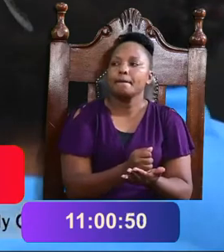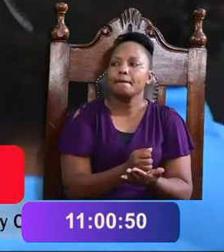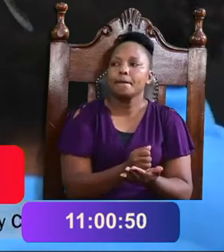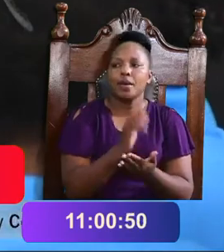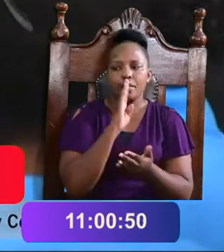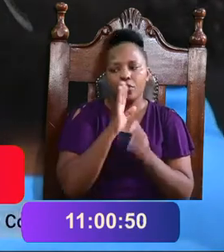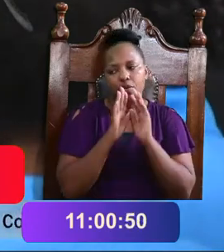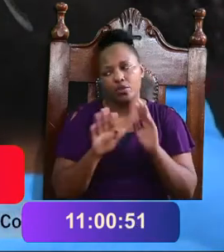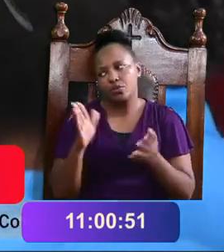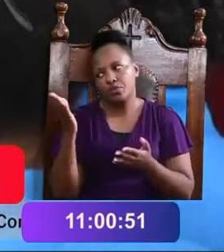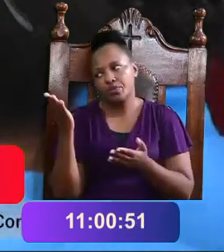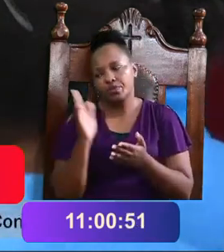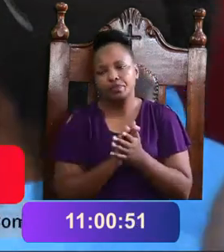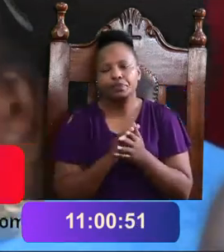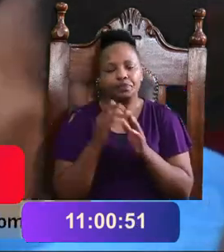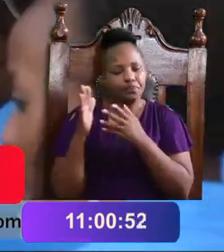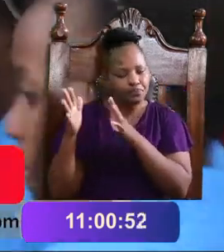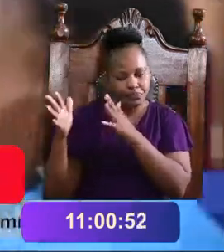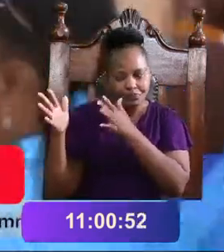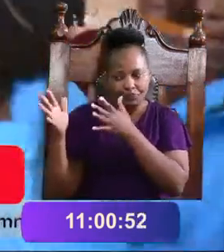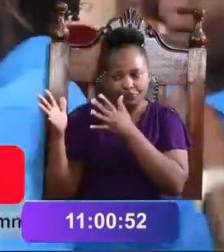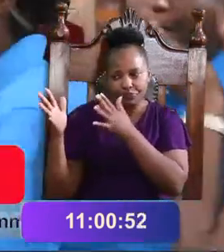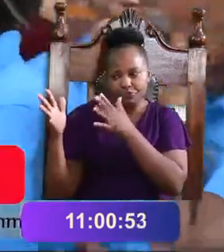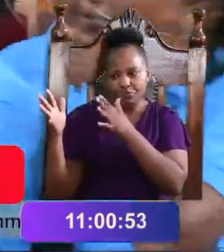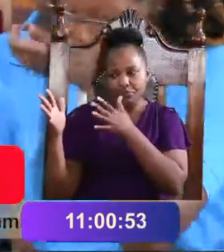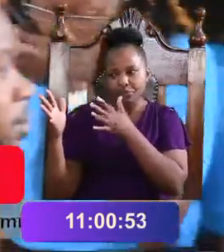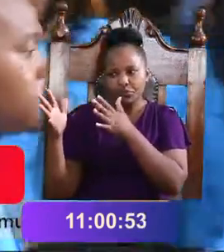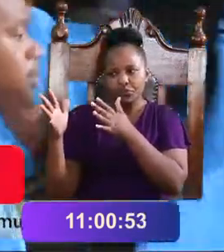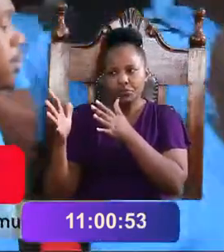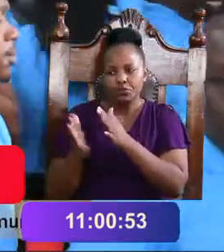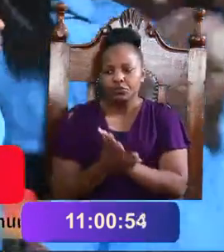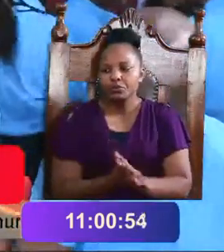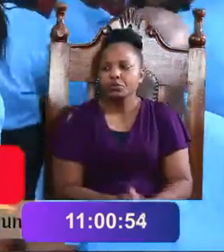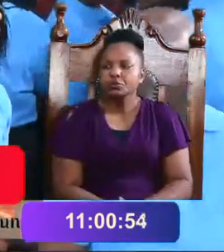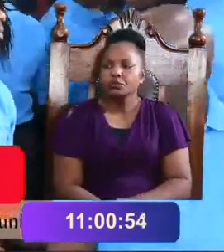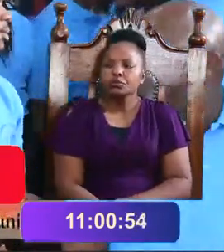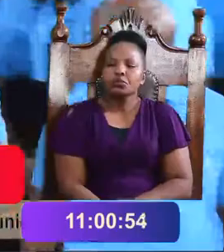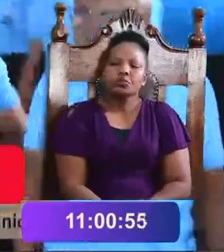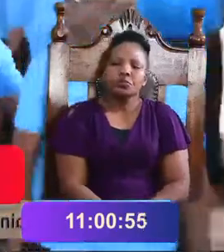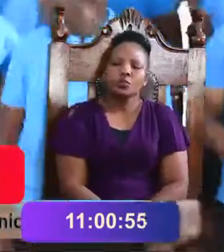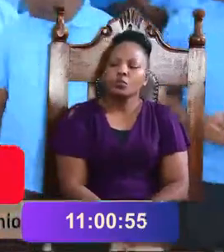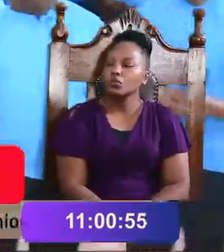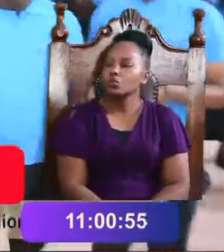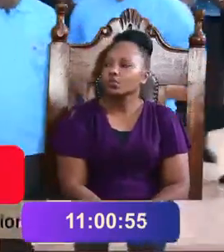The Lord be with you.